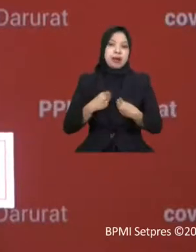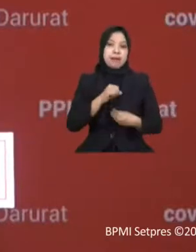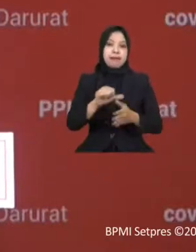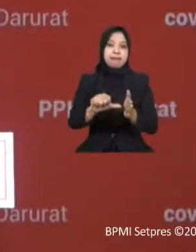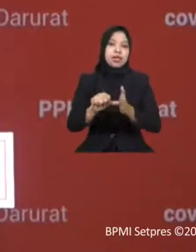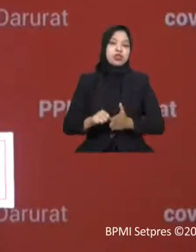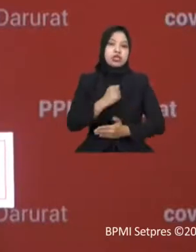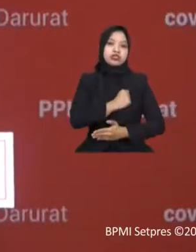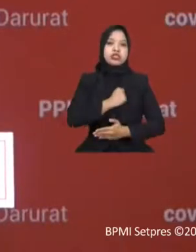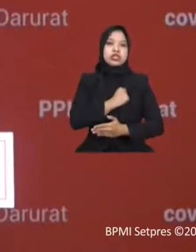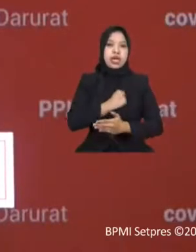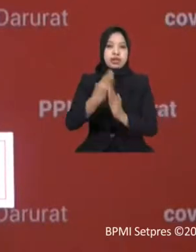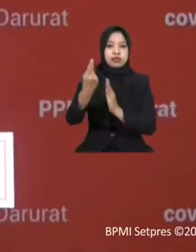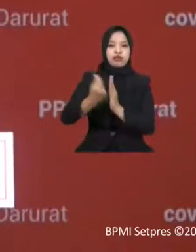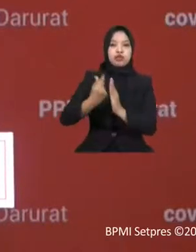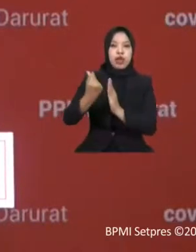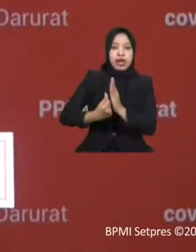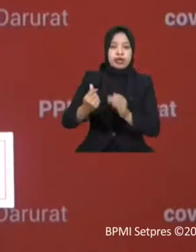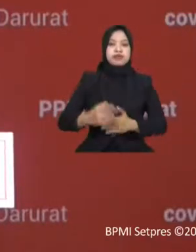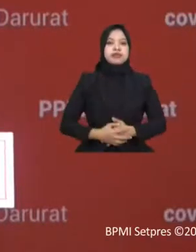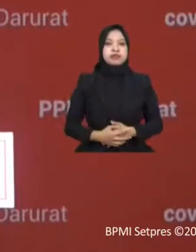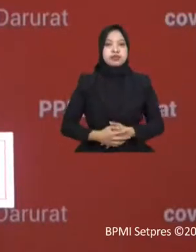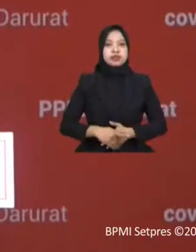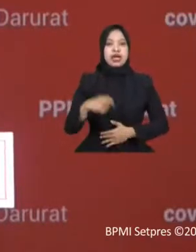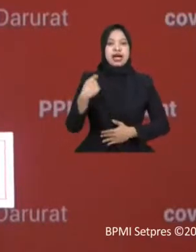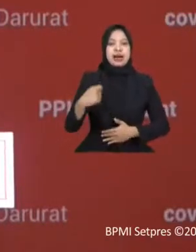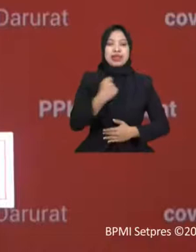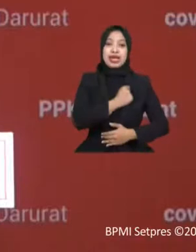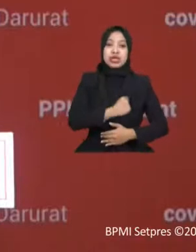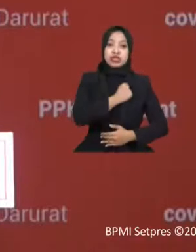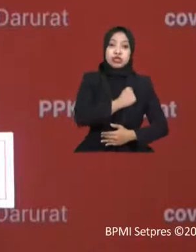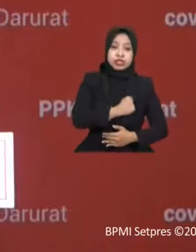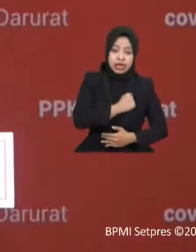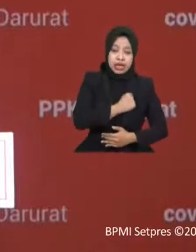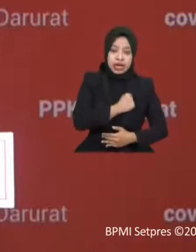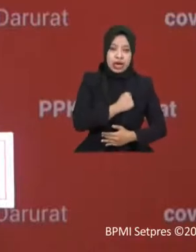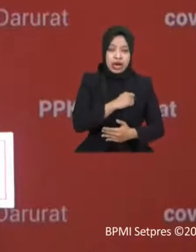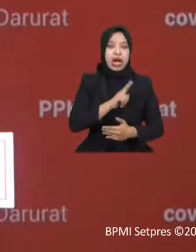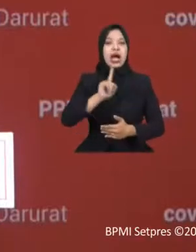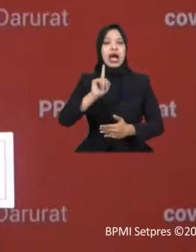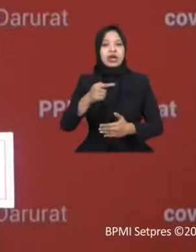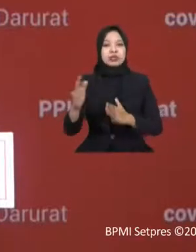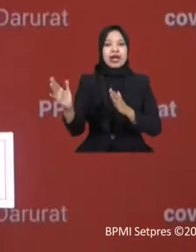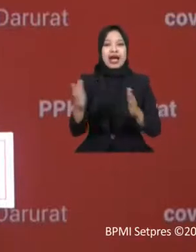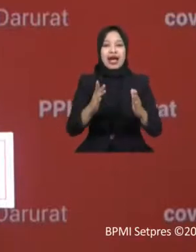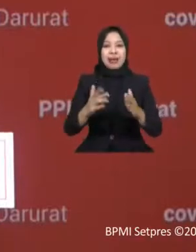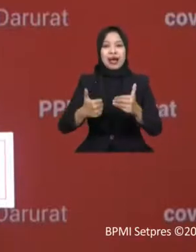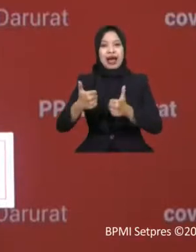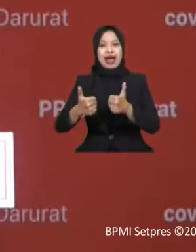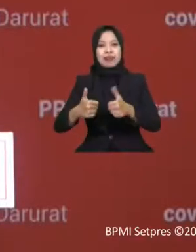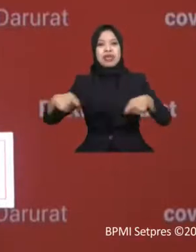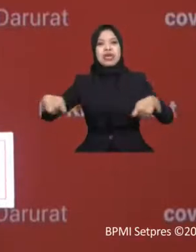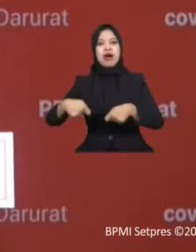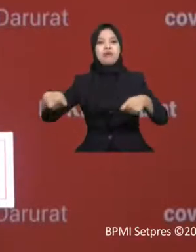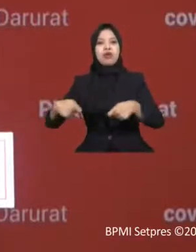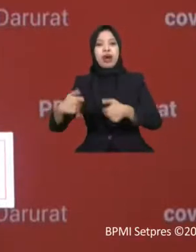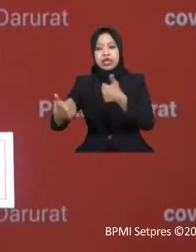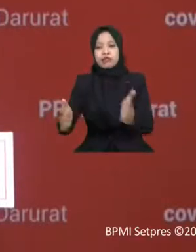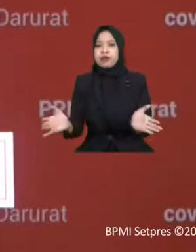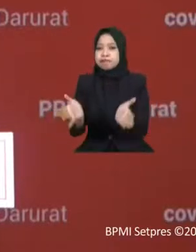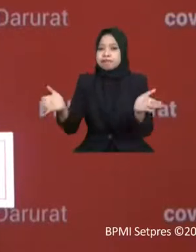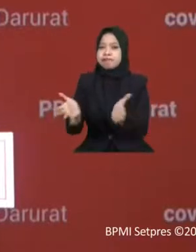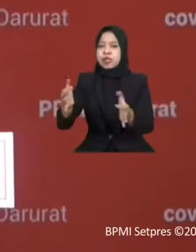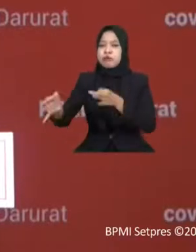tunai Kemenkes kemensos.ri Hai juga mengaktivasi dapur umum